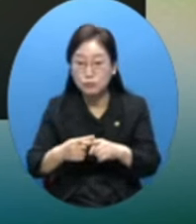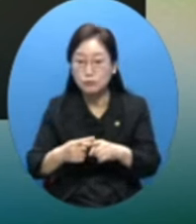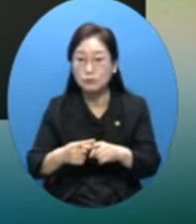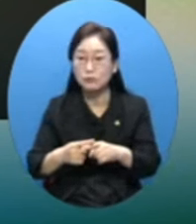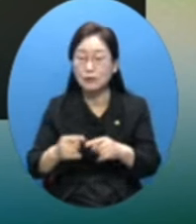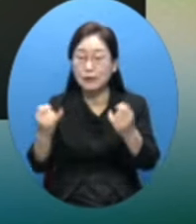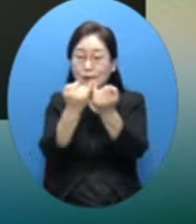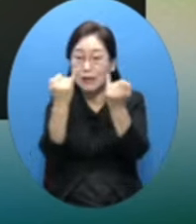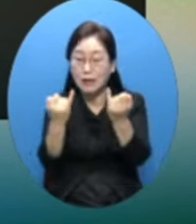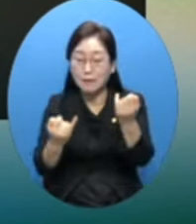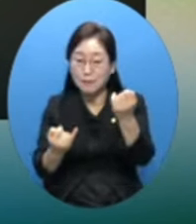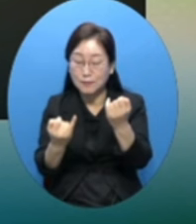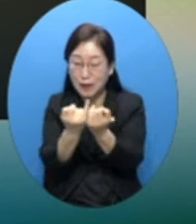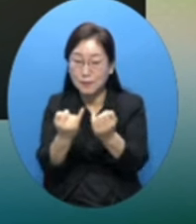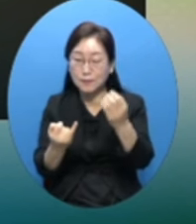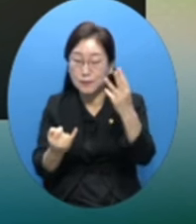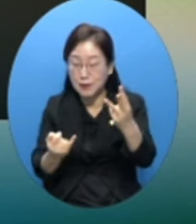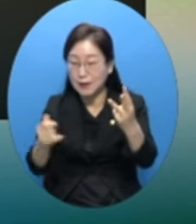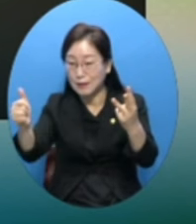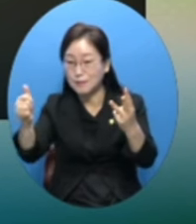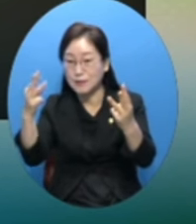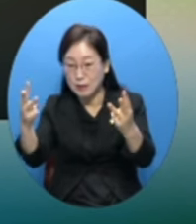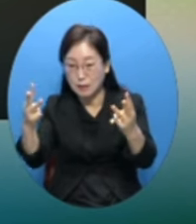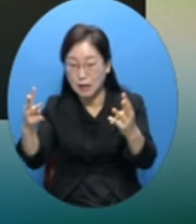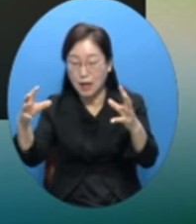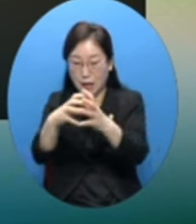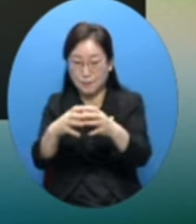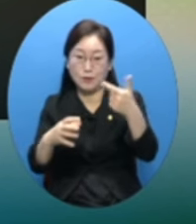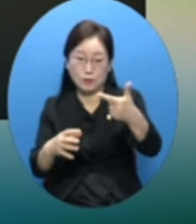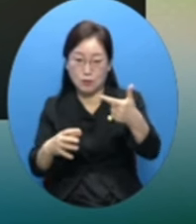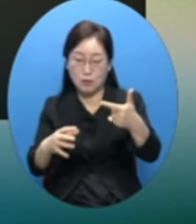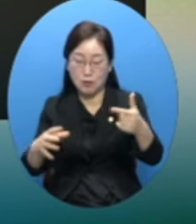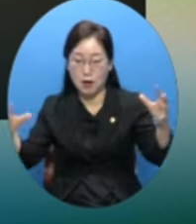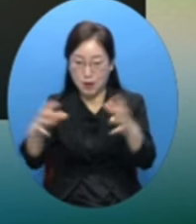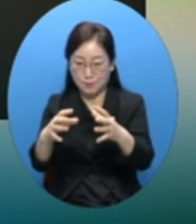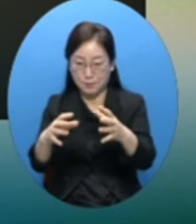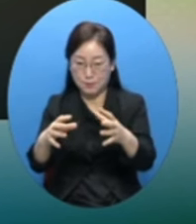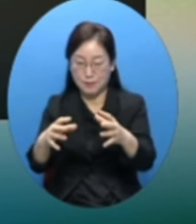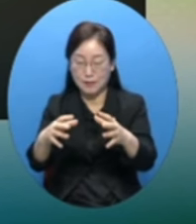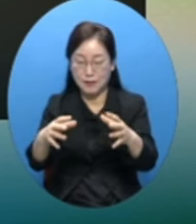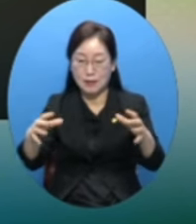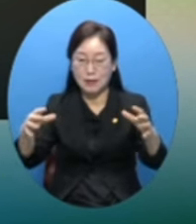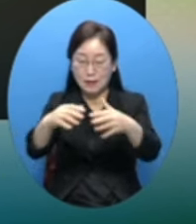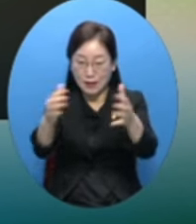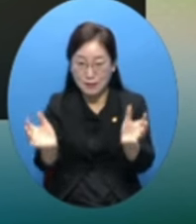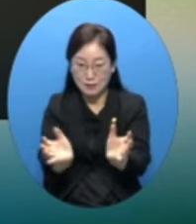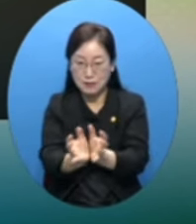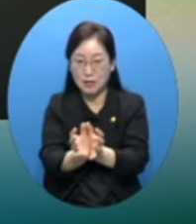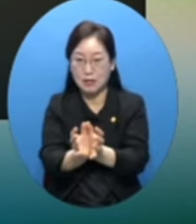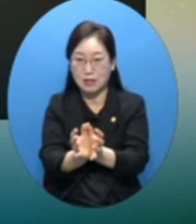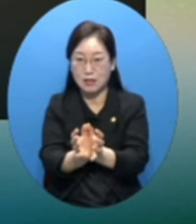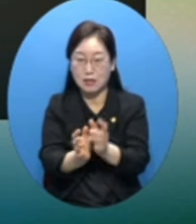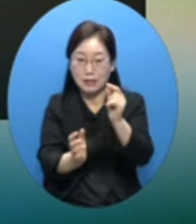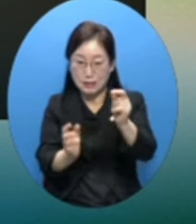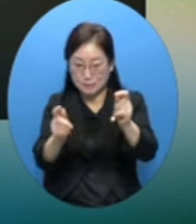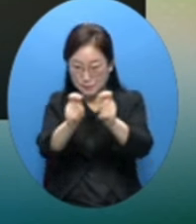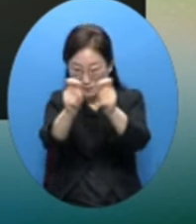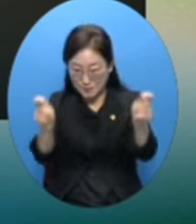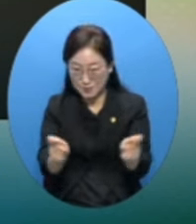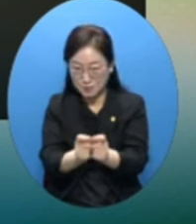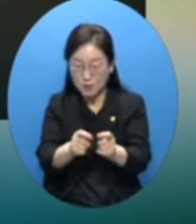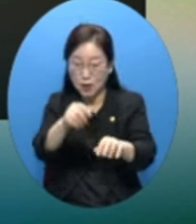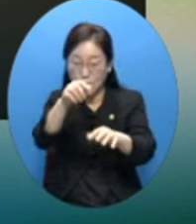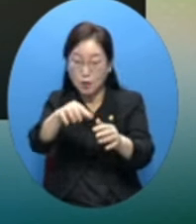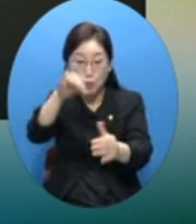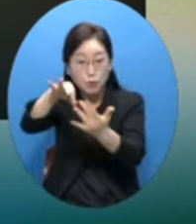남녀 3명, 3명, 6명이 되는 혼성 단체전 팀을 뽑는데